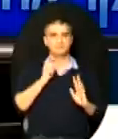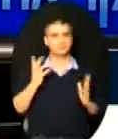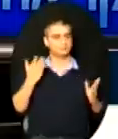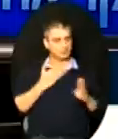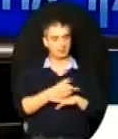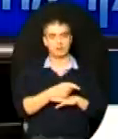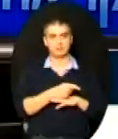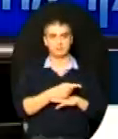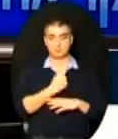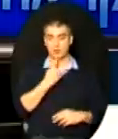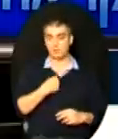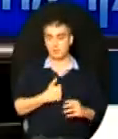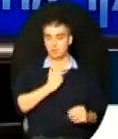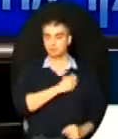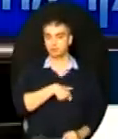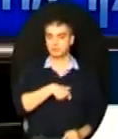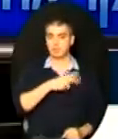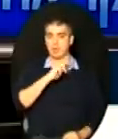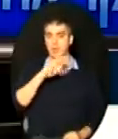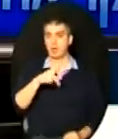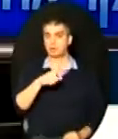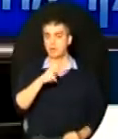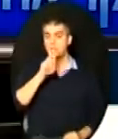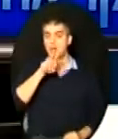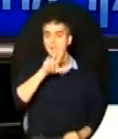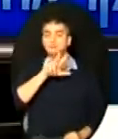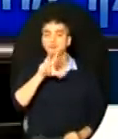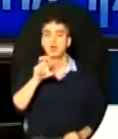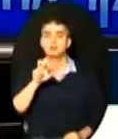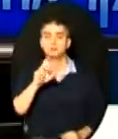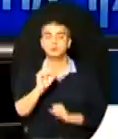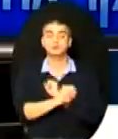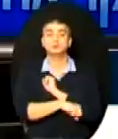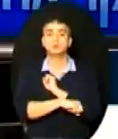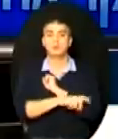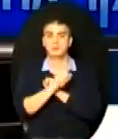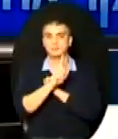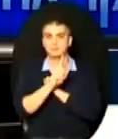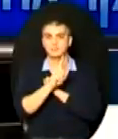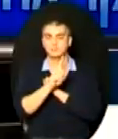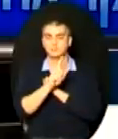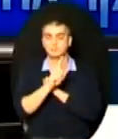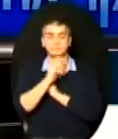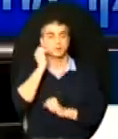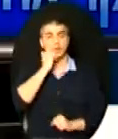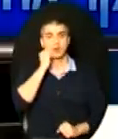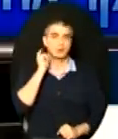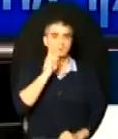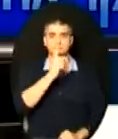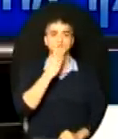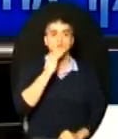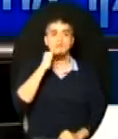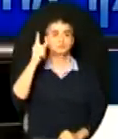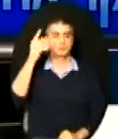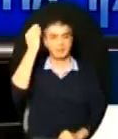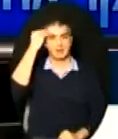להיכנס לשם. אומר לי ראש עיריית רהט, 2,300 סטודנטים, מיקי, נוסעים כל יום ליהודה